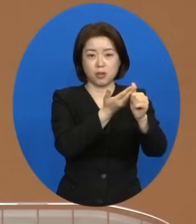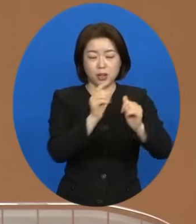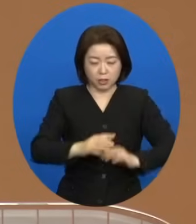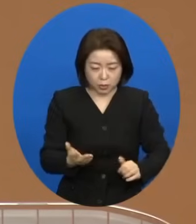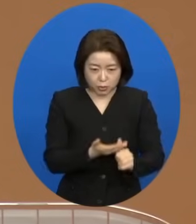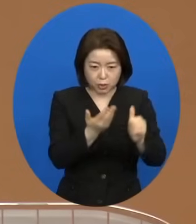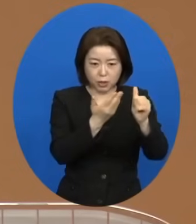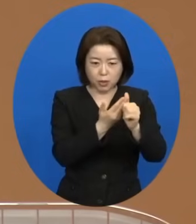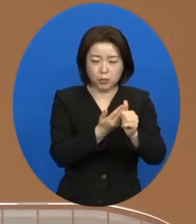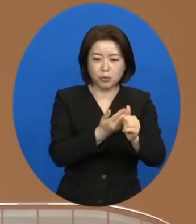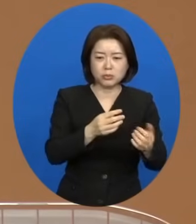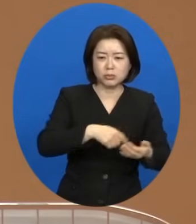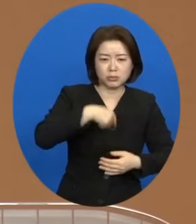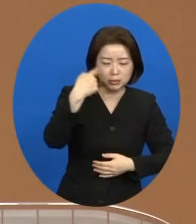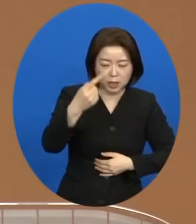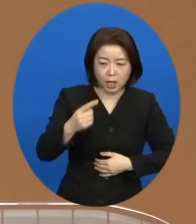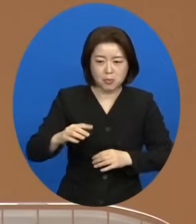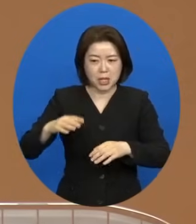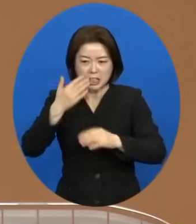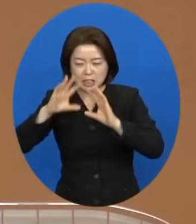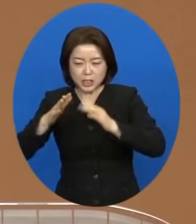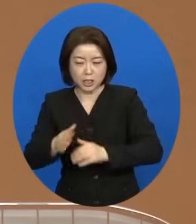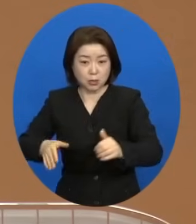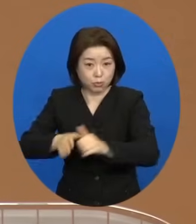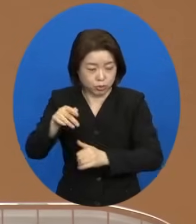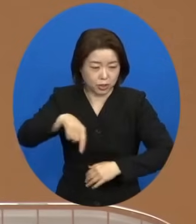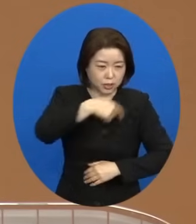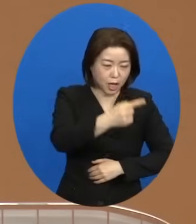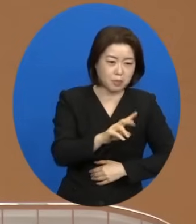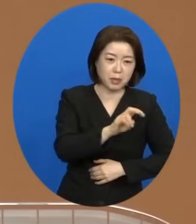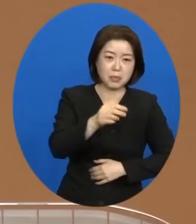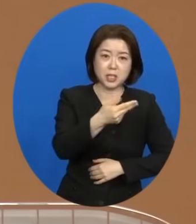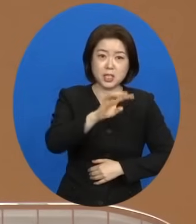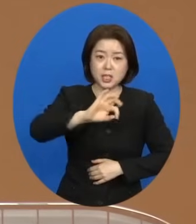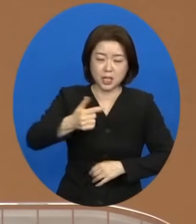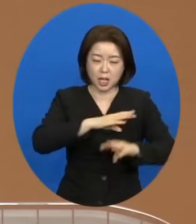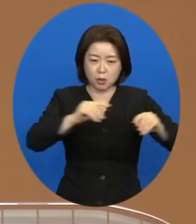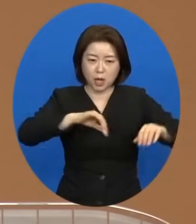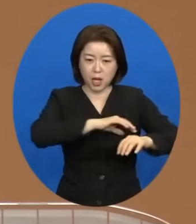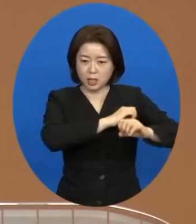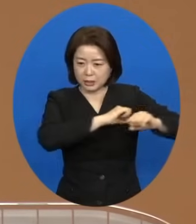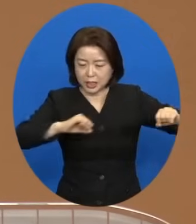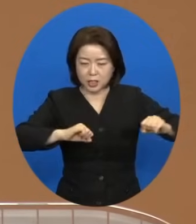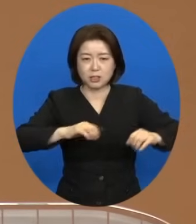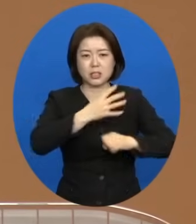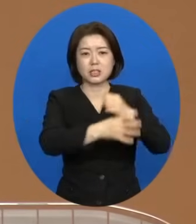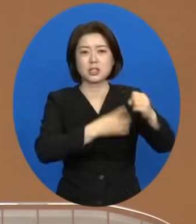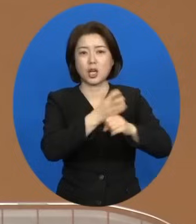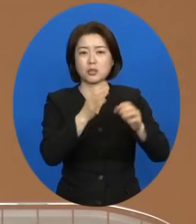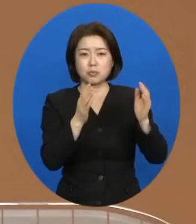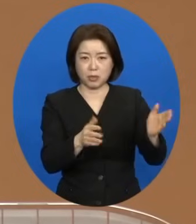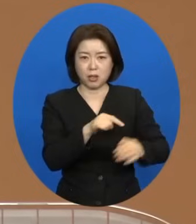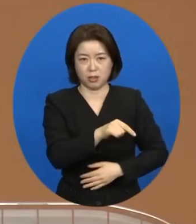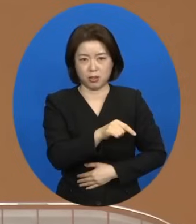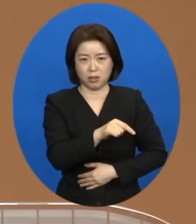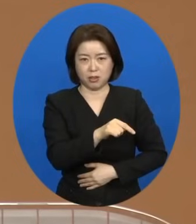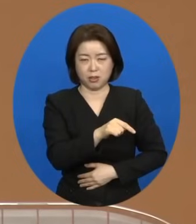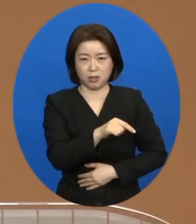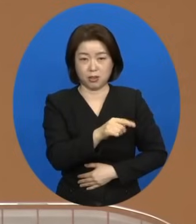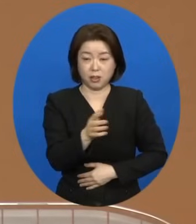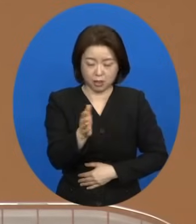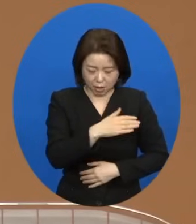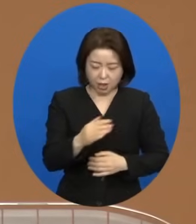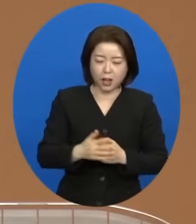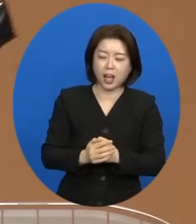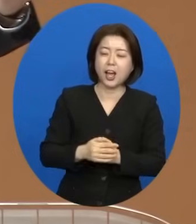돼요 40년이 지나고 나서 모세가 생각하기에 자기가 이제는 민족을 구원해야 있다라고 했다가 사람을